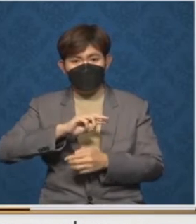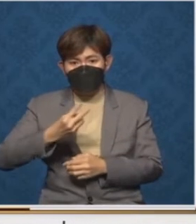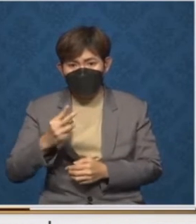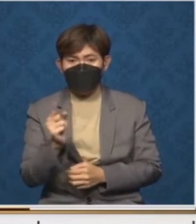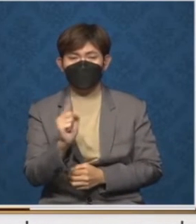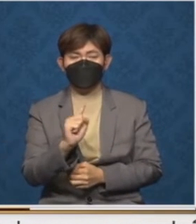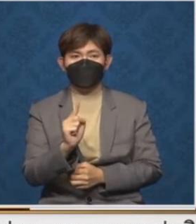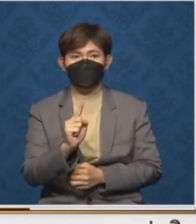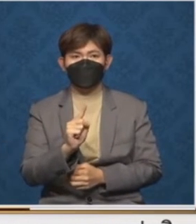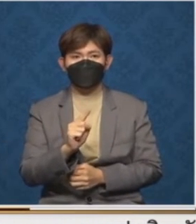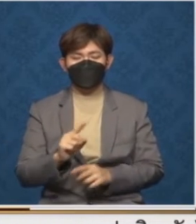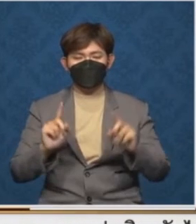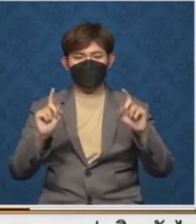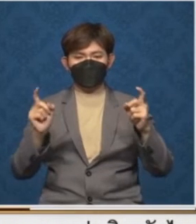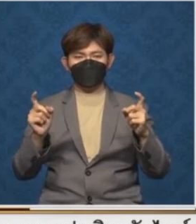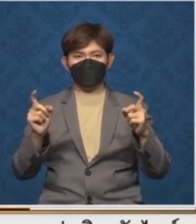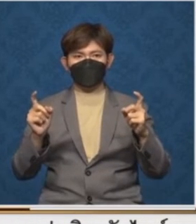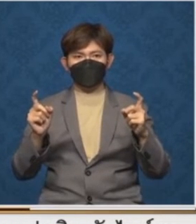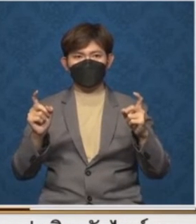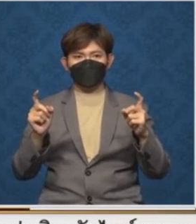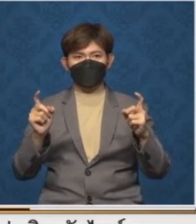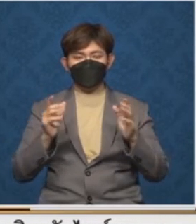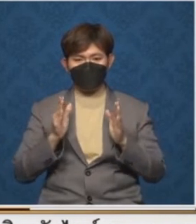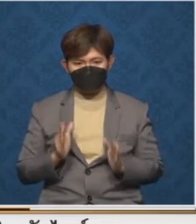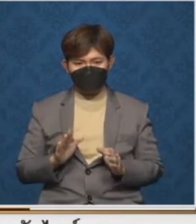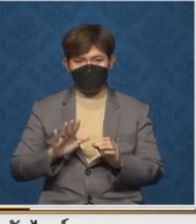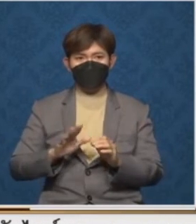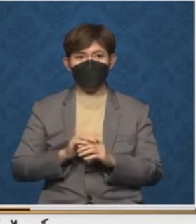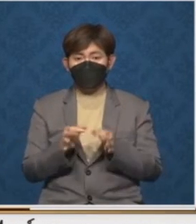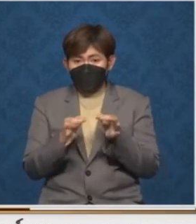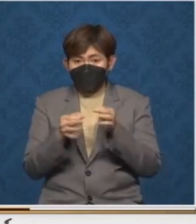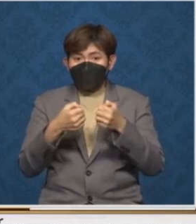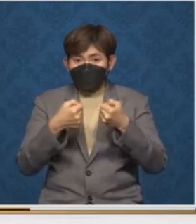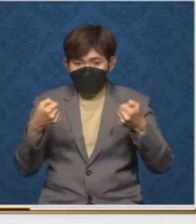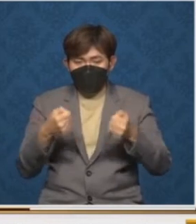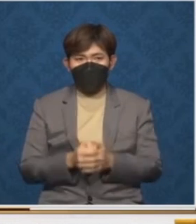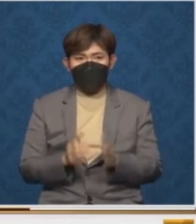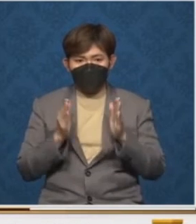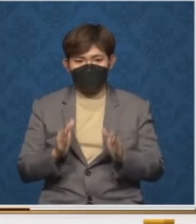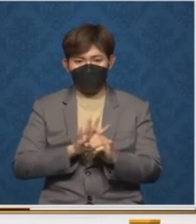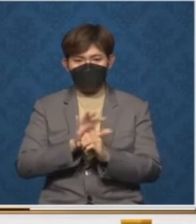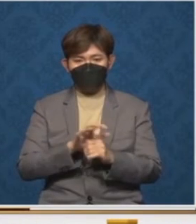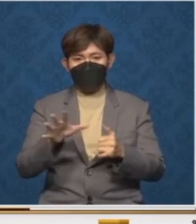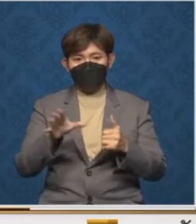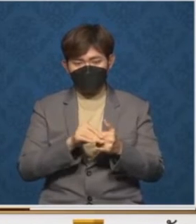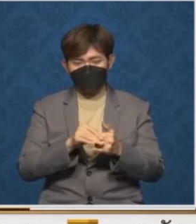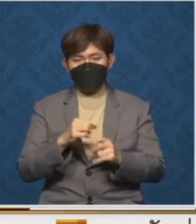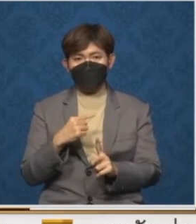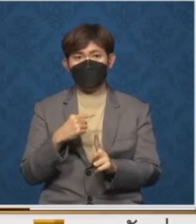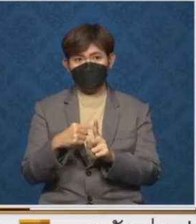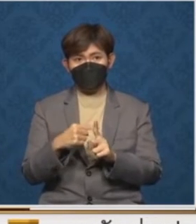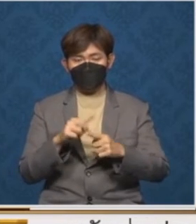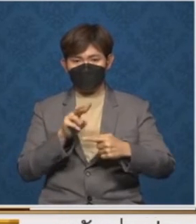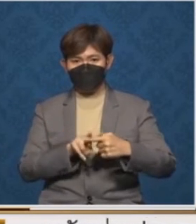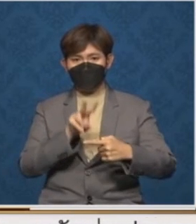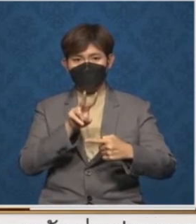โอ้ท่านเตียไครับ วันที่ 19 สิงหาคมผมอ่านค่านี้นะผมดีใจฮ